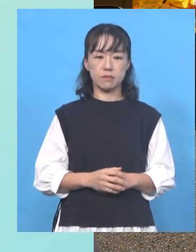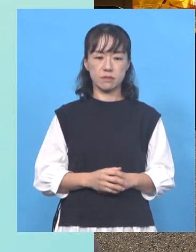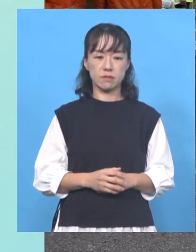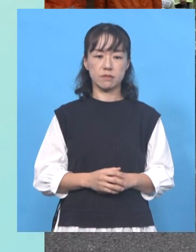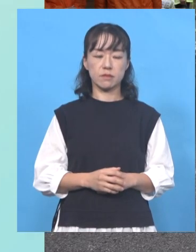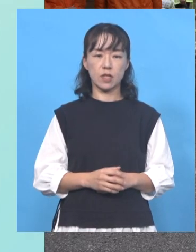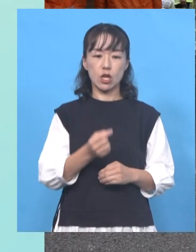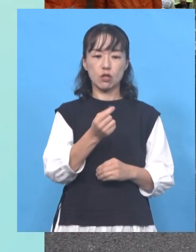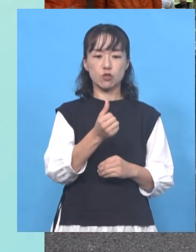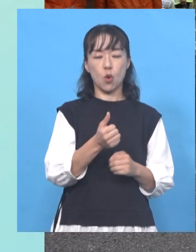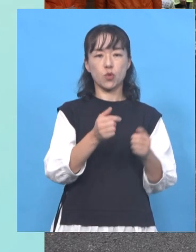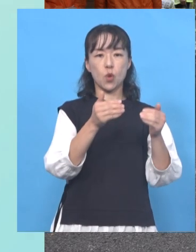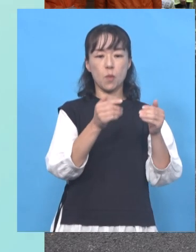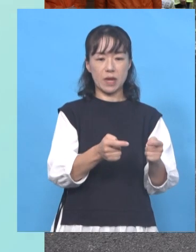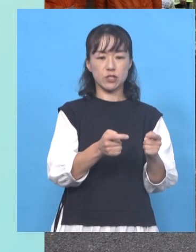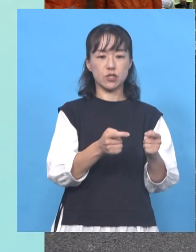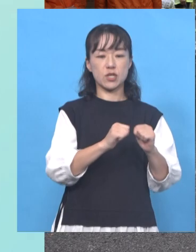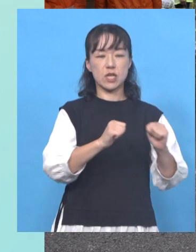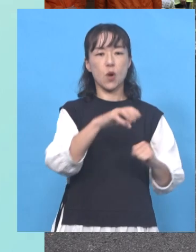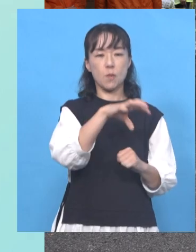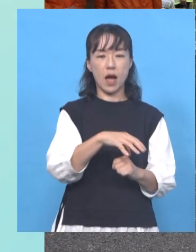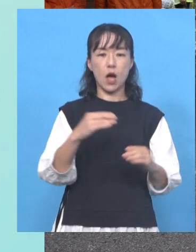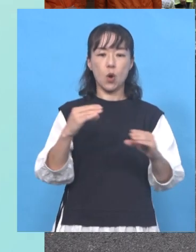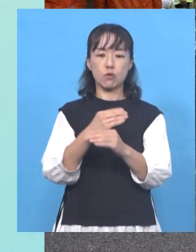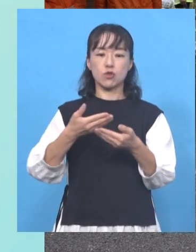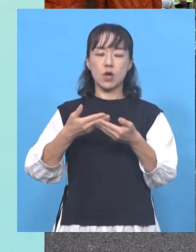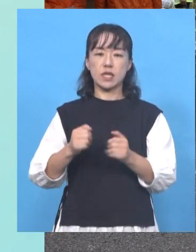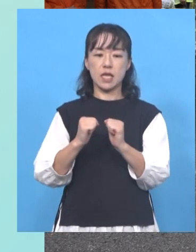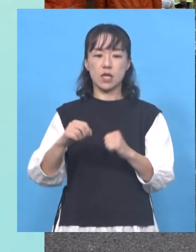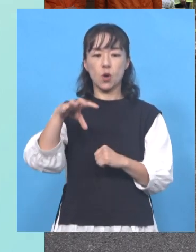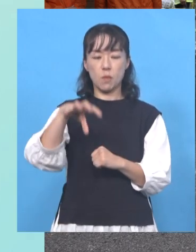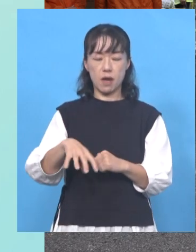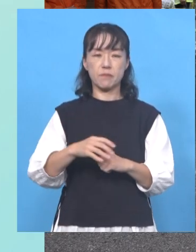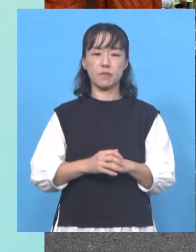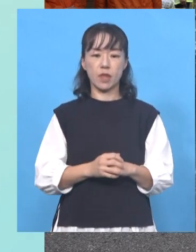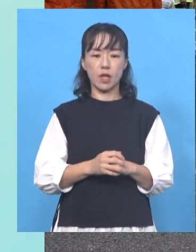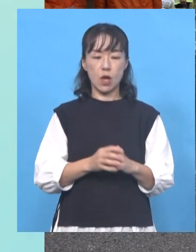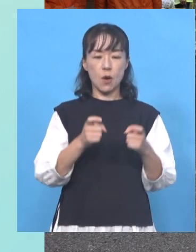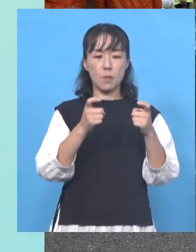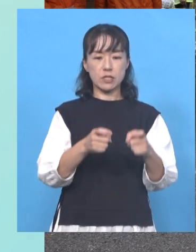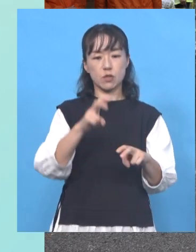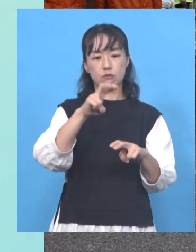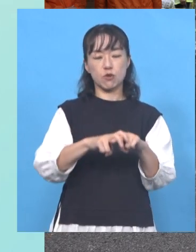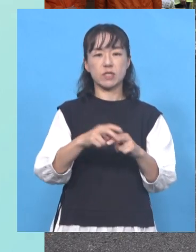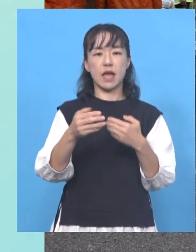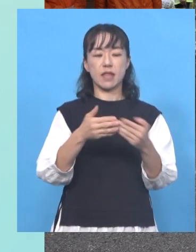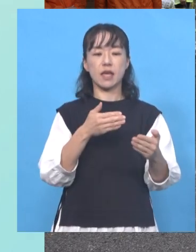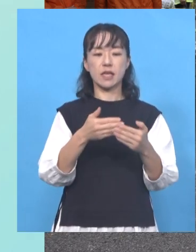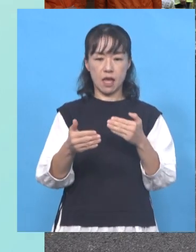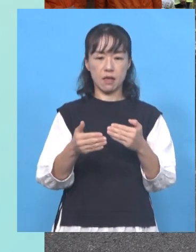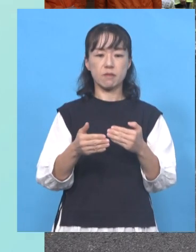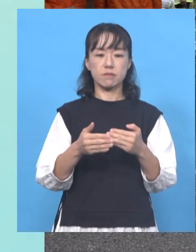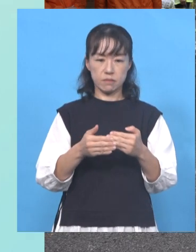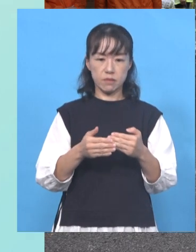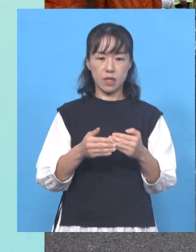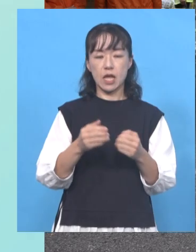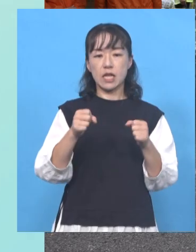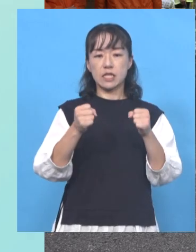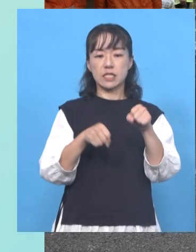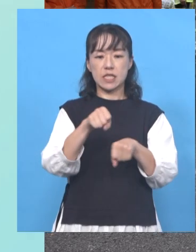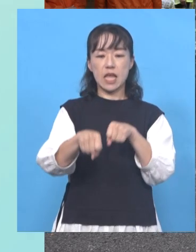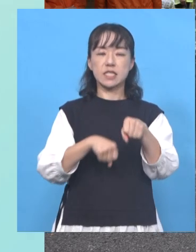。ちょこっとバス広場や交通安全広場では、ちょこっとバスの乗車体験、ガラガラ抽選会、